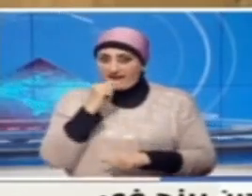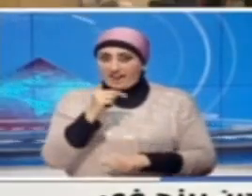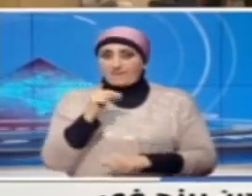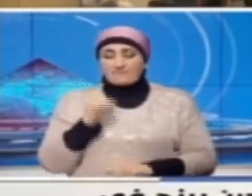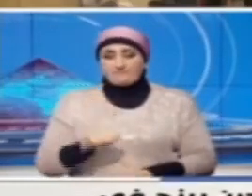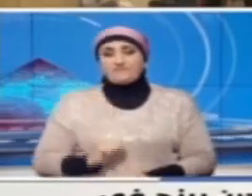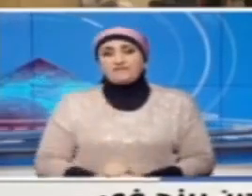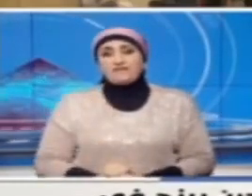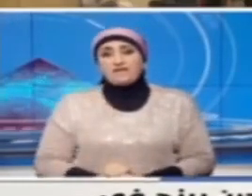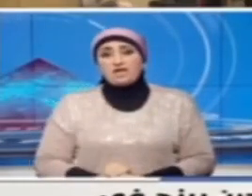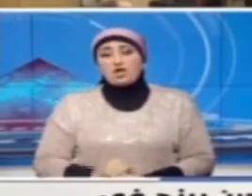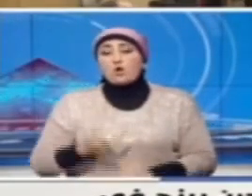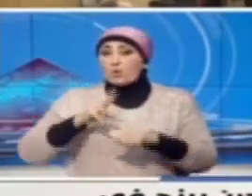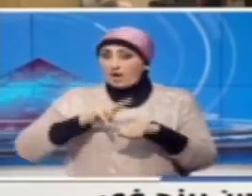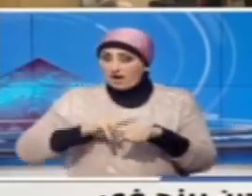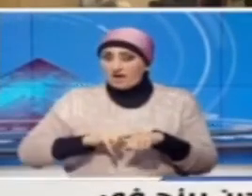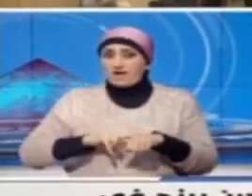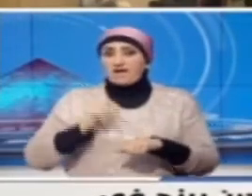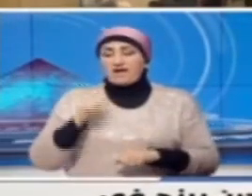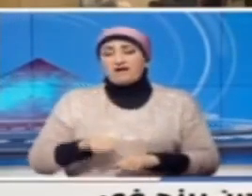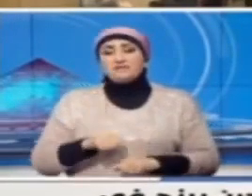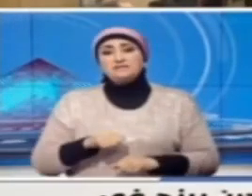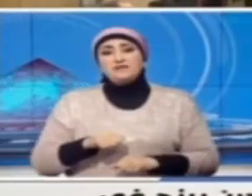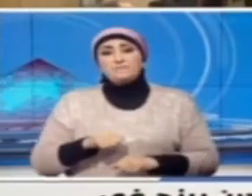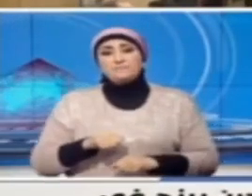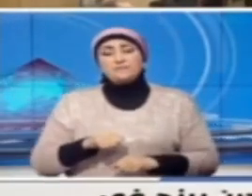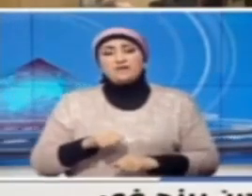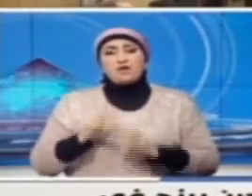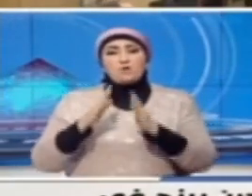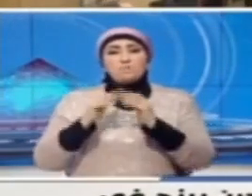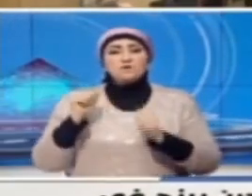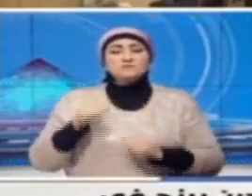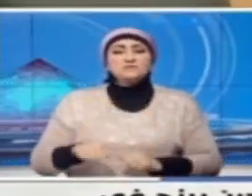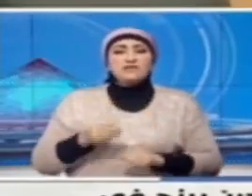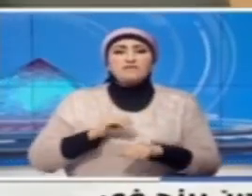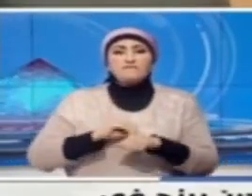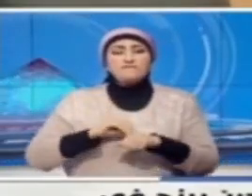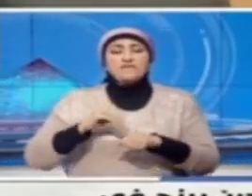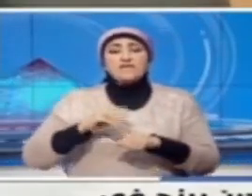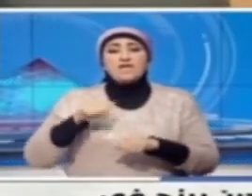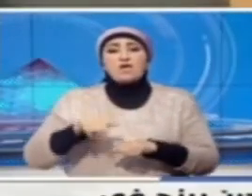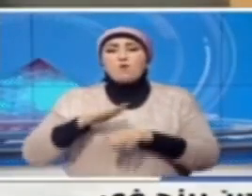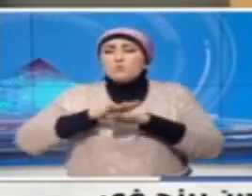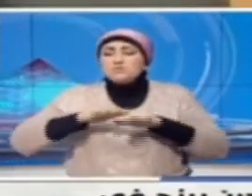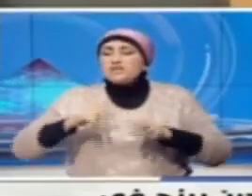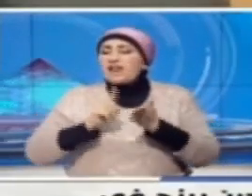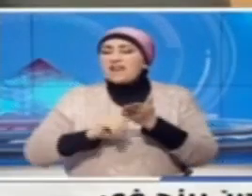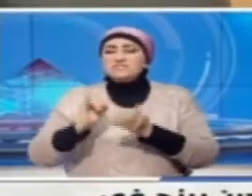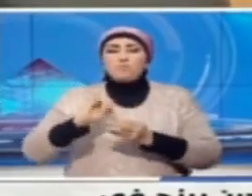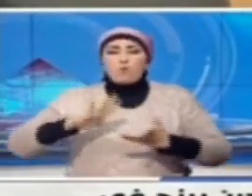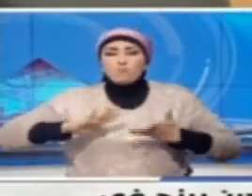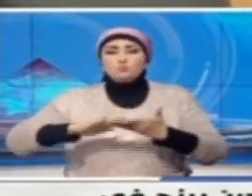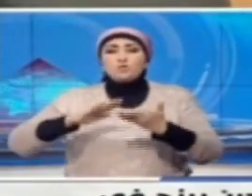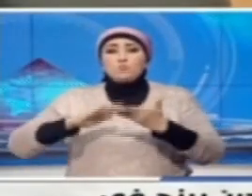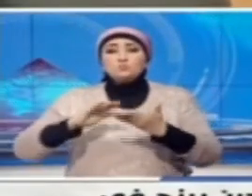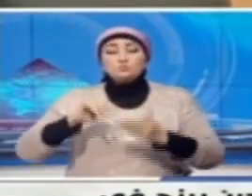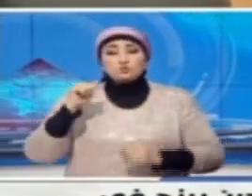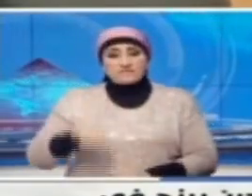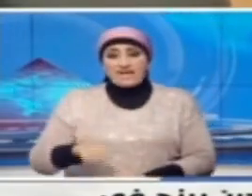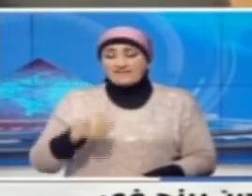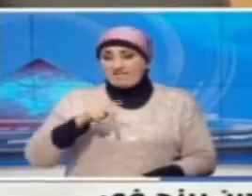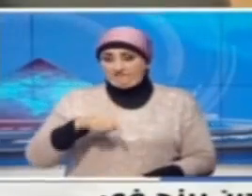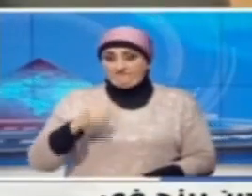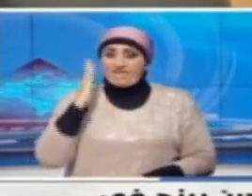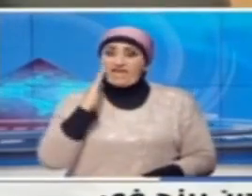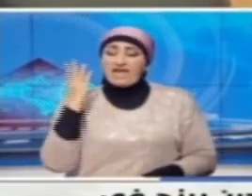ويعني تؤخذ في الاعتبار رؤية الدولة المصرية، وهناك توافق كبير على استقرار الدولة الليبية وإقامة انتخابات وطرد الميليشيات. كل هذه